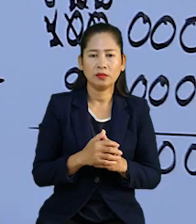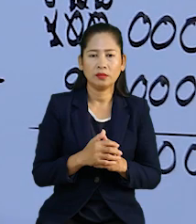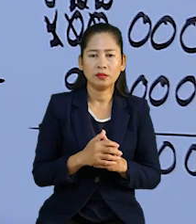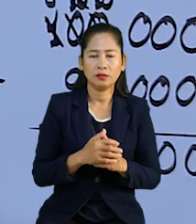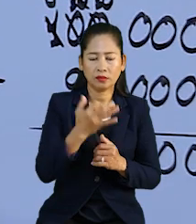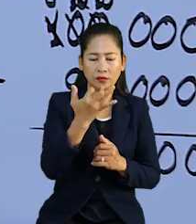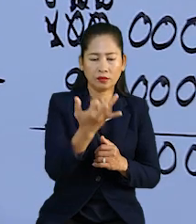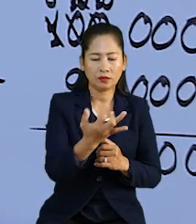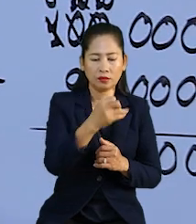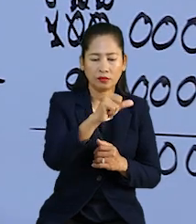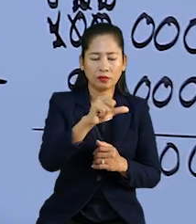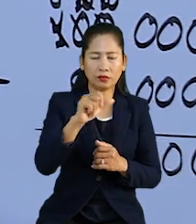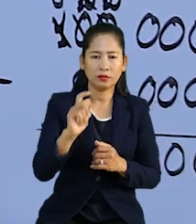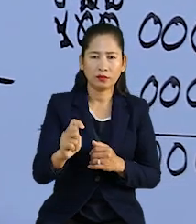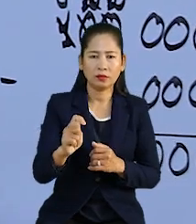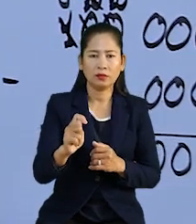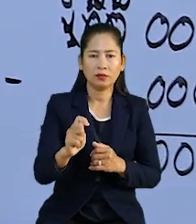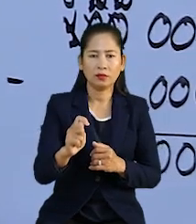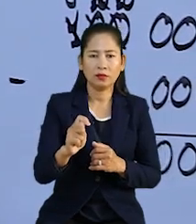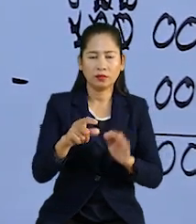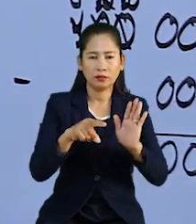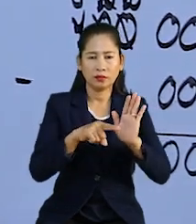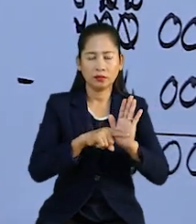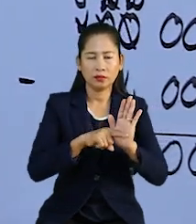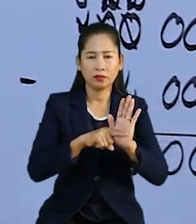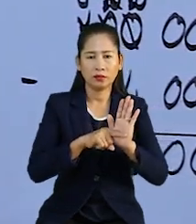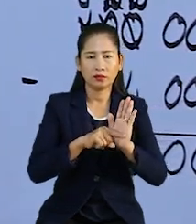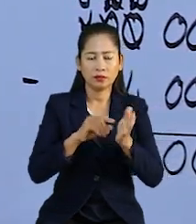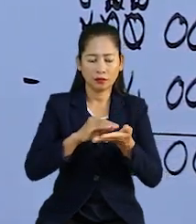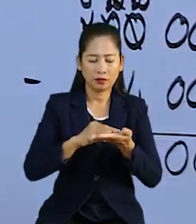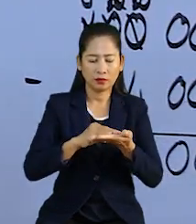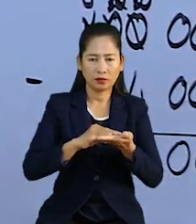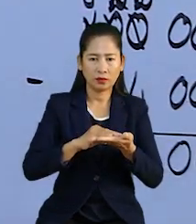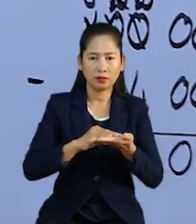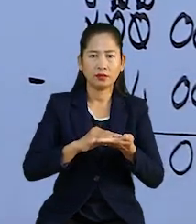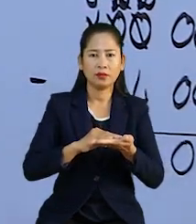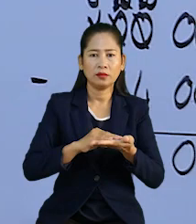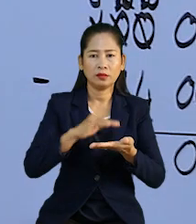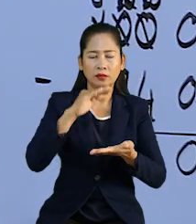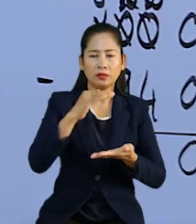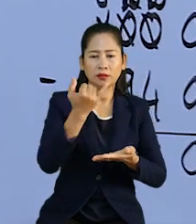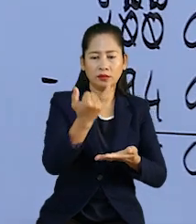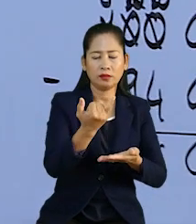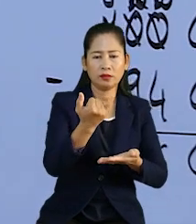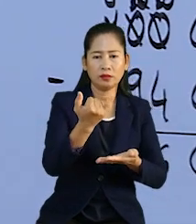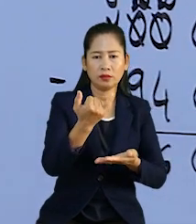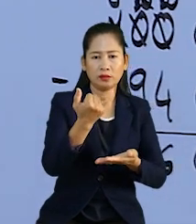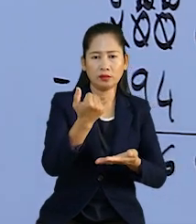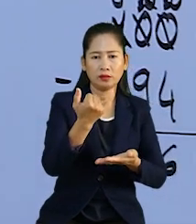bằng phì mớn rìa hai dương đó cho mùi nâng đầm lại vắt thậu nó cứ bằng mớn bằng mùi quán